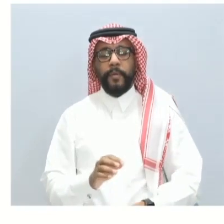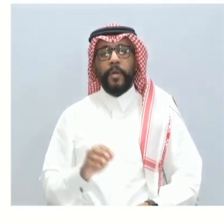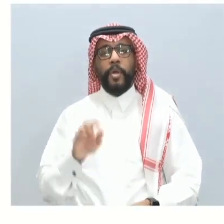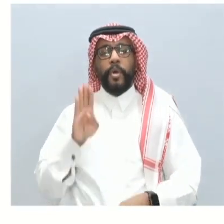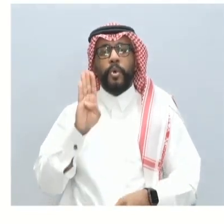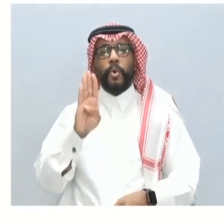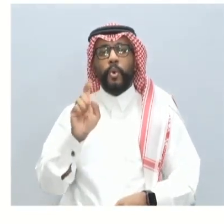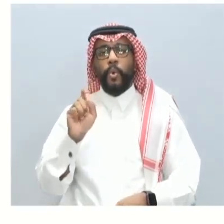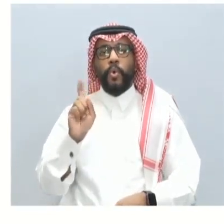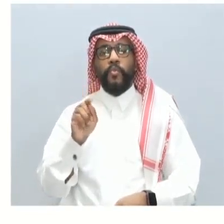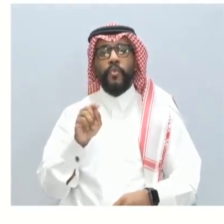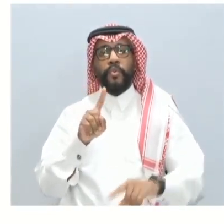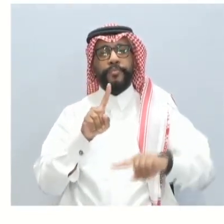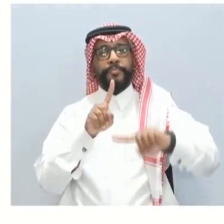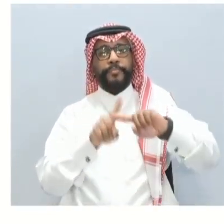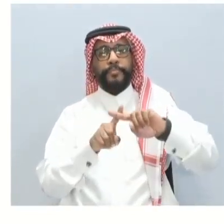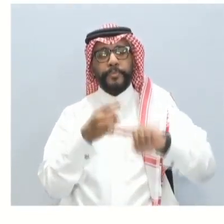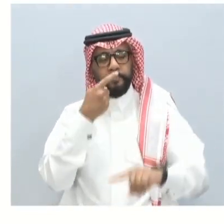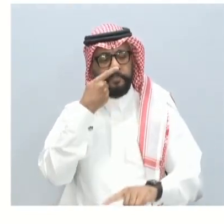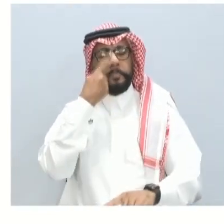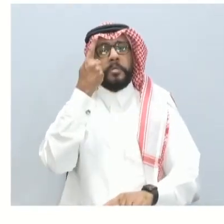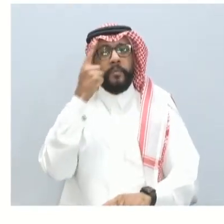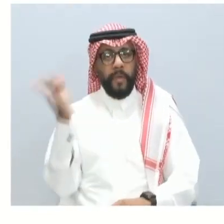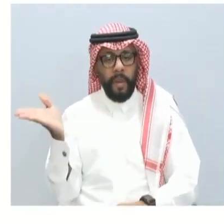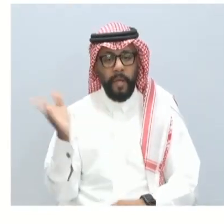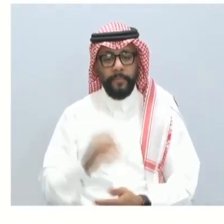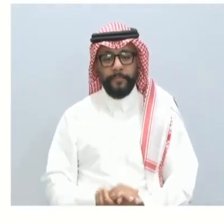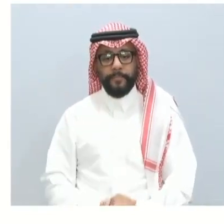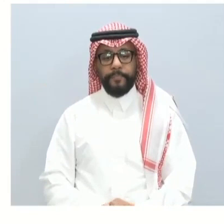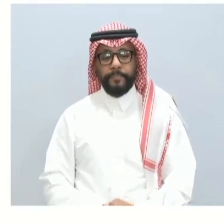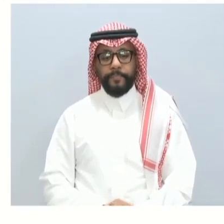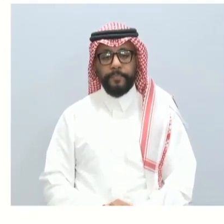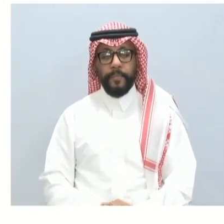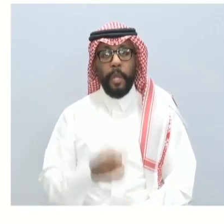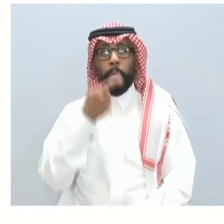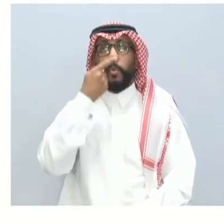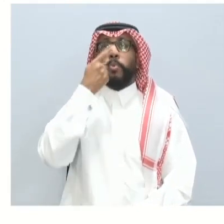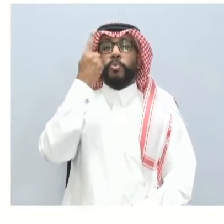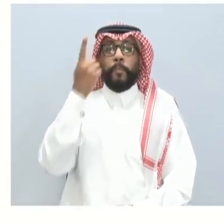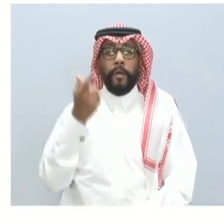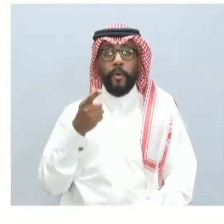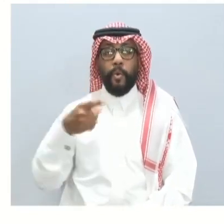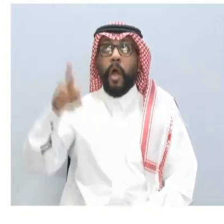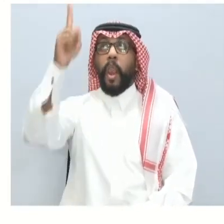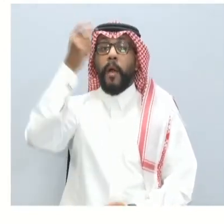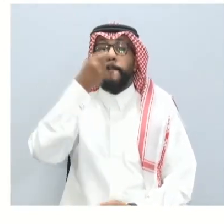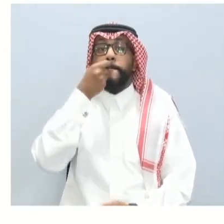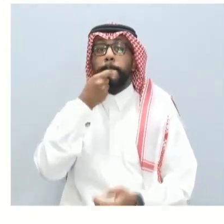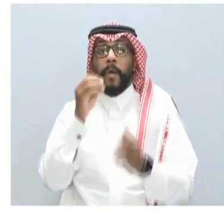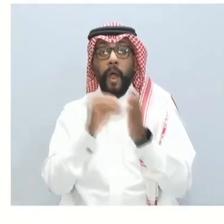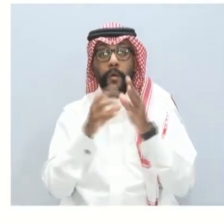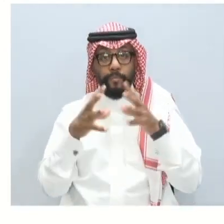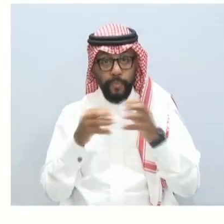الايباى والاستكبار وهذا الكفر مذكور في قوله تعالى واذ قلنا للملائكه اسجدوا